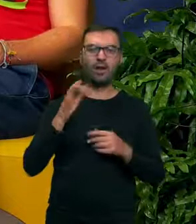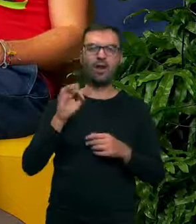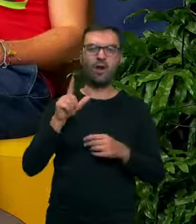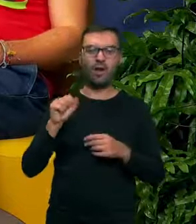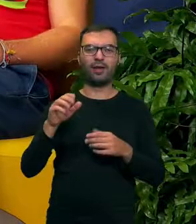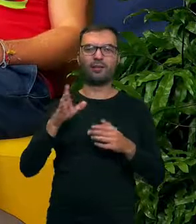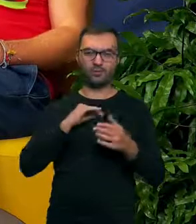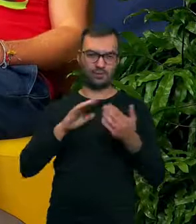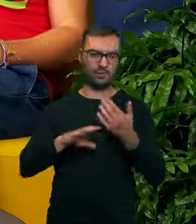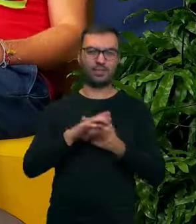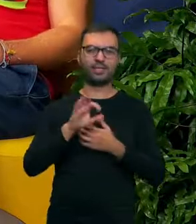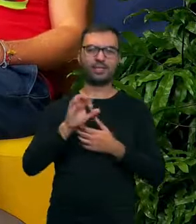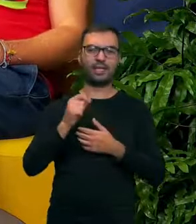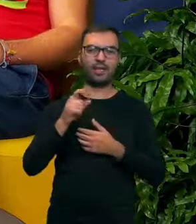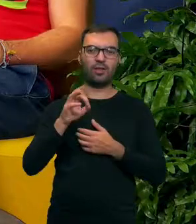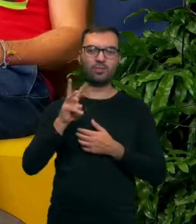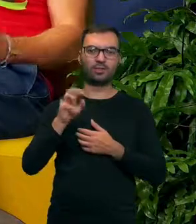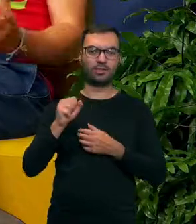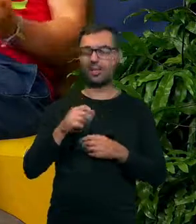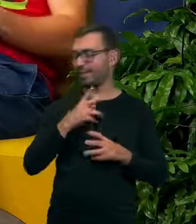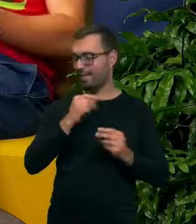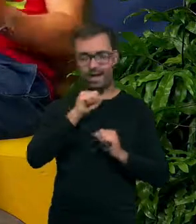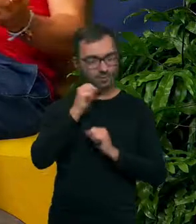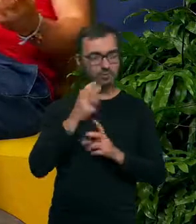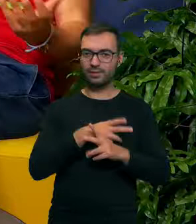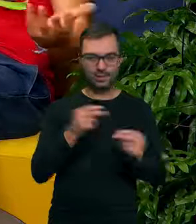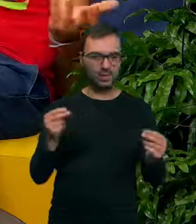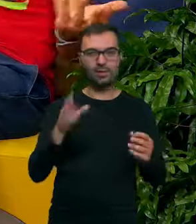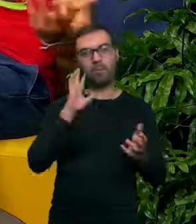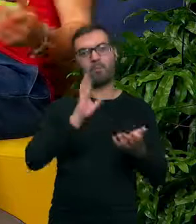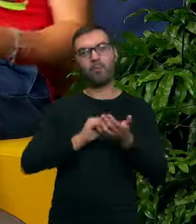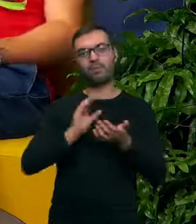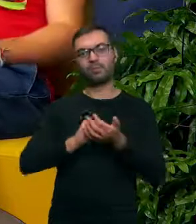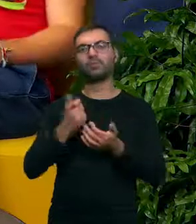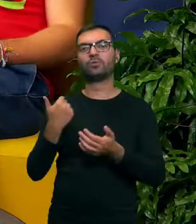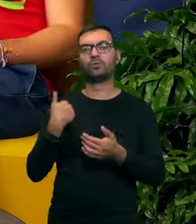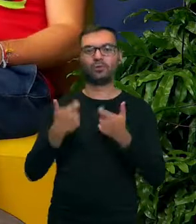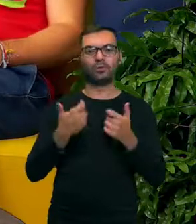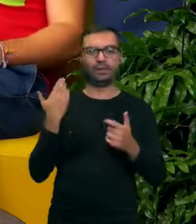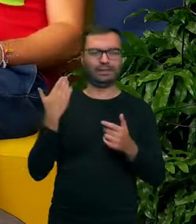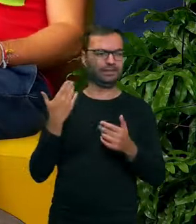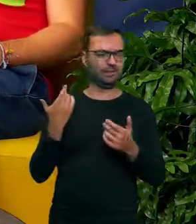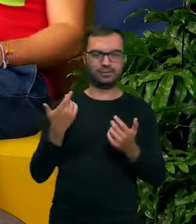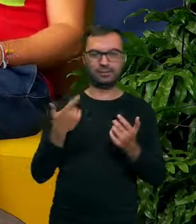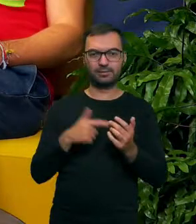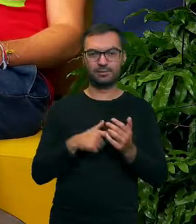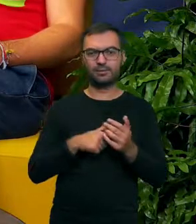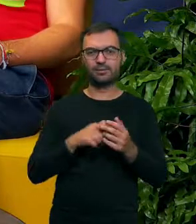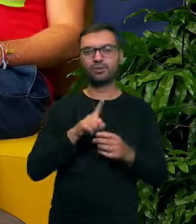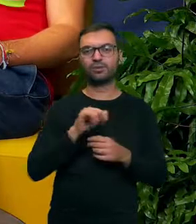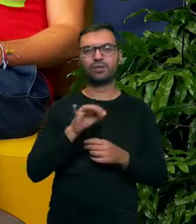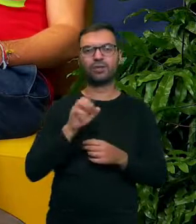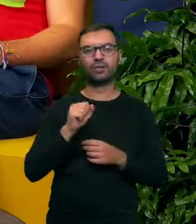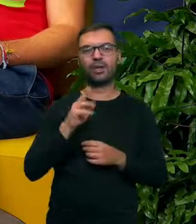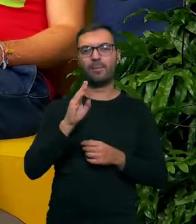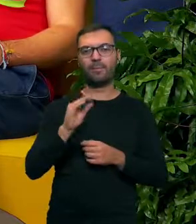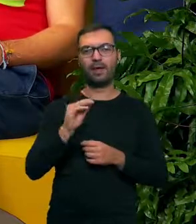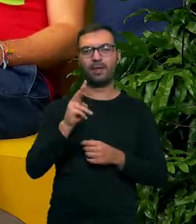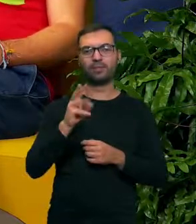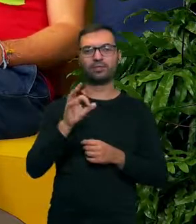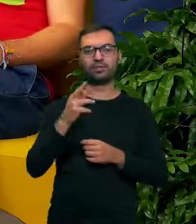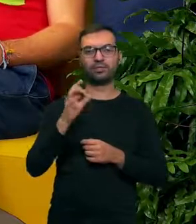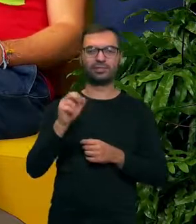Ola zagra Barbarę Sadowską. Ja powiedziałem, no nie, że jakby absolutnie nie, bo trochę by to powtarzało to, co już żeśmy zrobili przy okazji Zosi Beksińskiej w Ostatniej